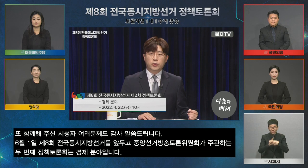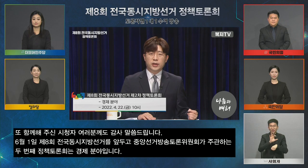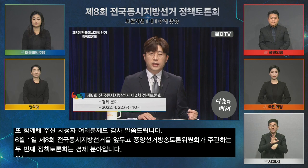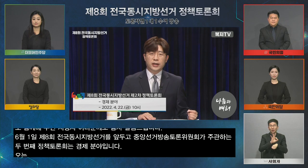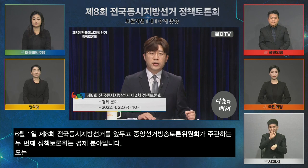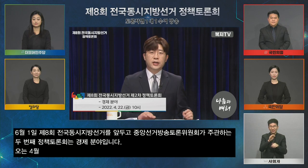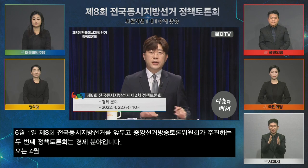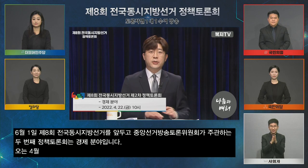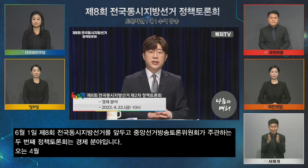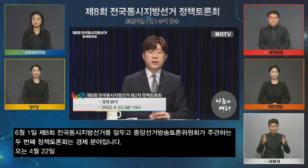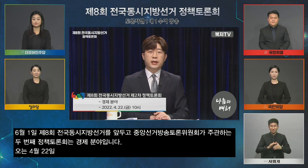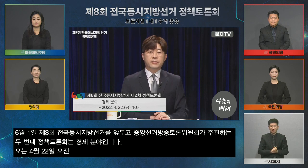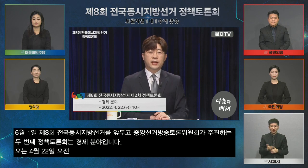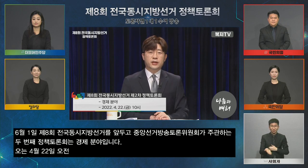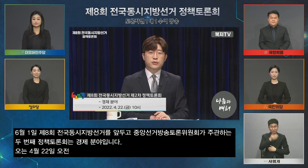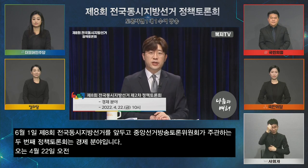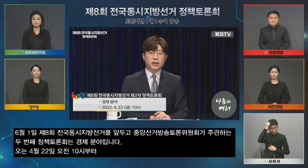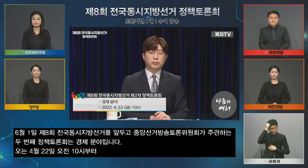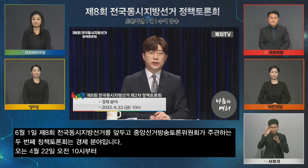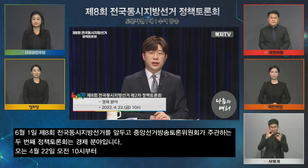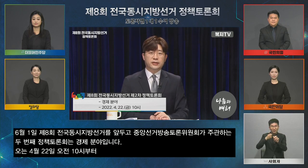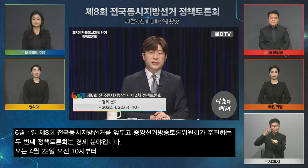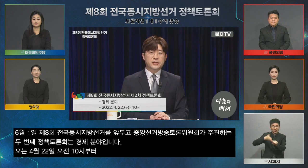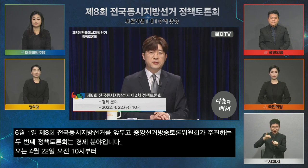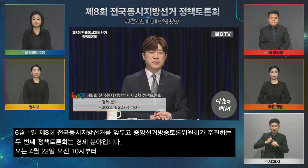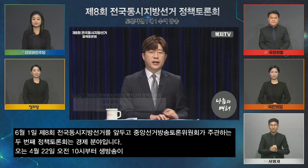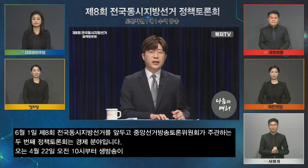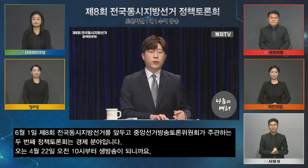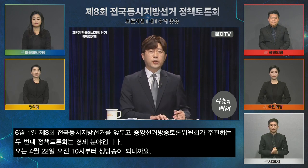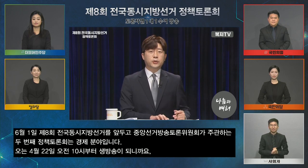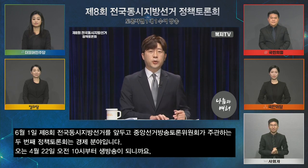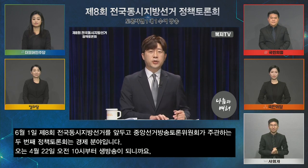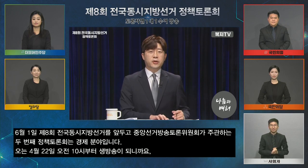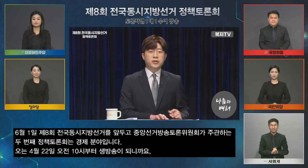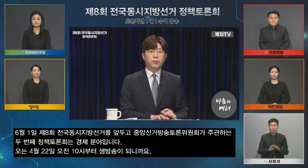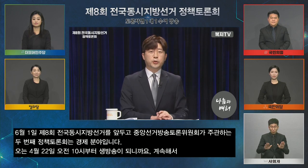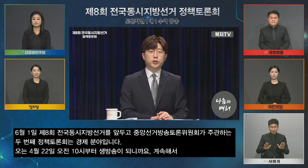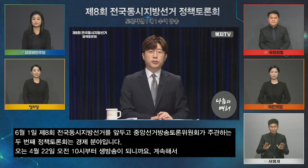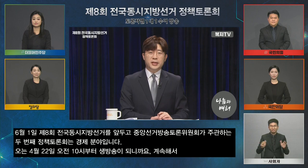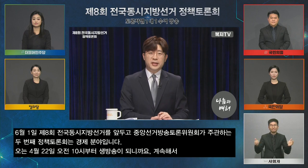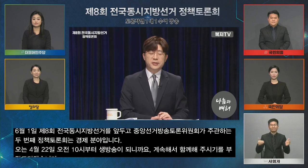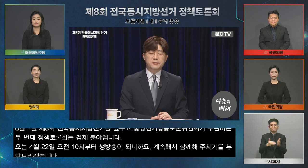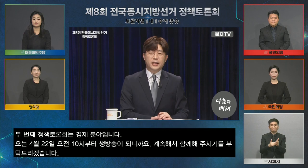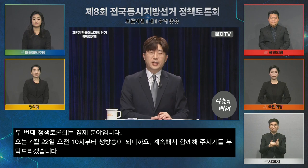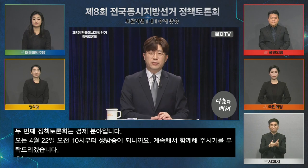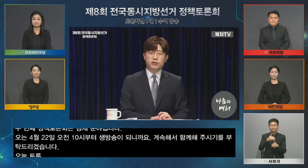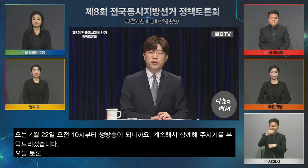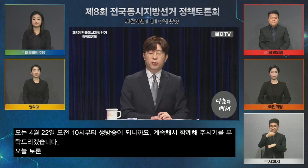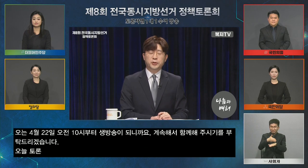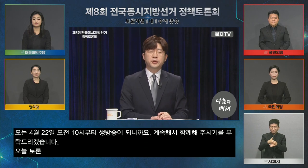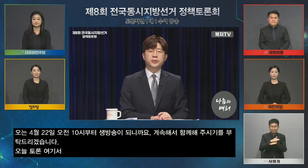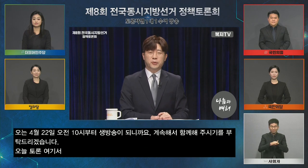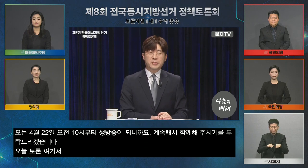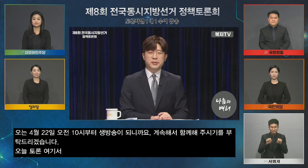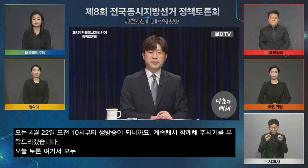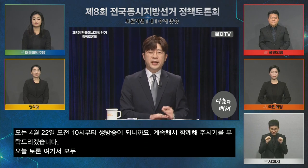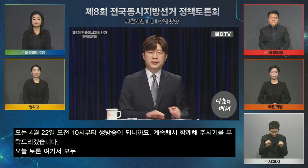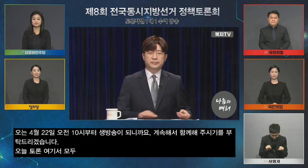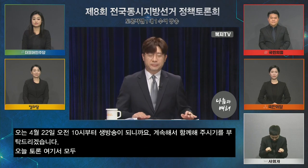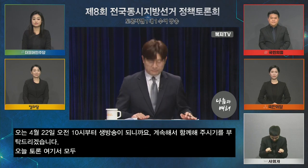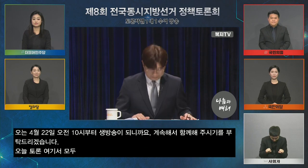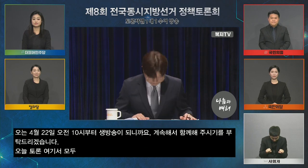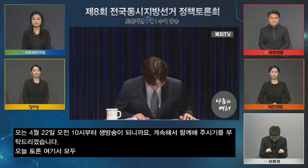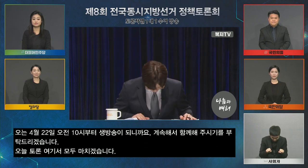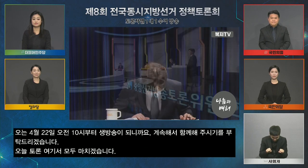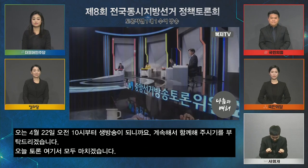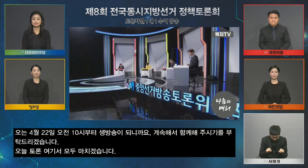생방송이 되니까요. 계속해서 함께해 주시길 부탁드리겠습니다. 오늘 토론 여기서 모두 마치겠습니다. 함께해 주신 여러분 고맙습니다.